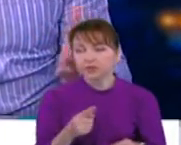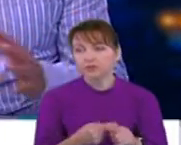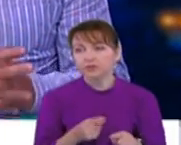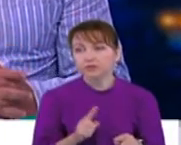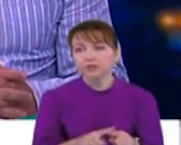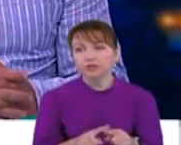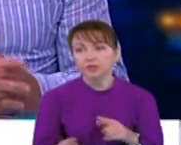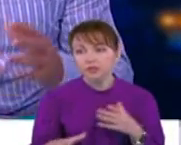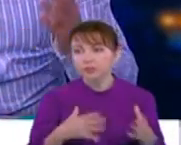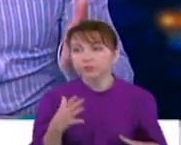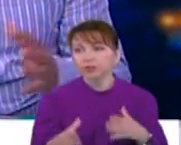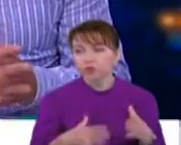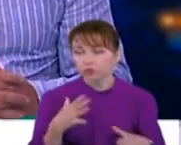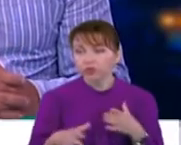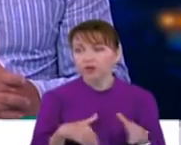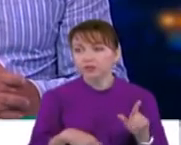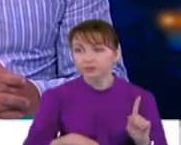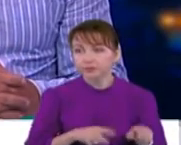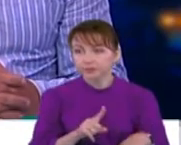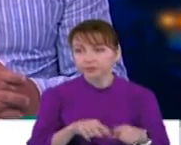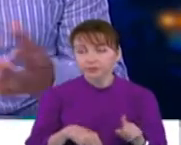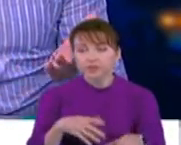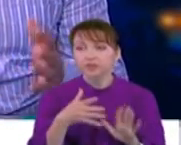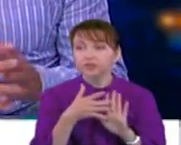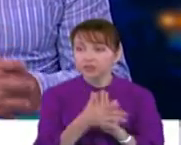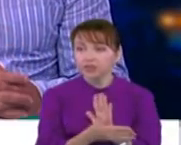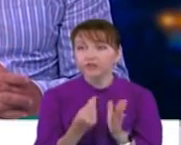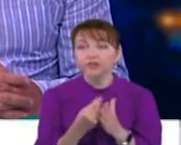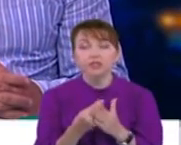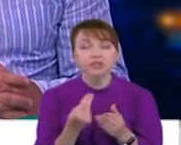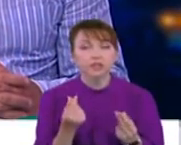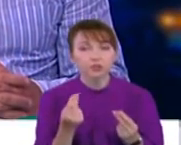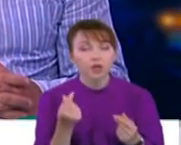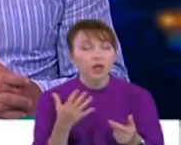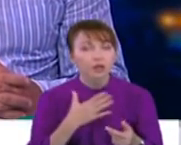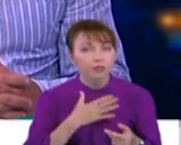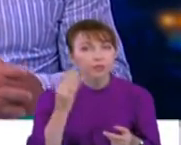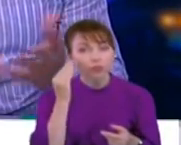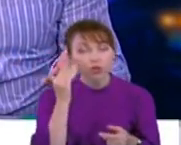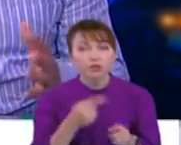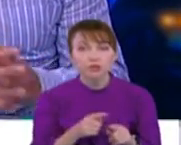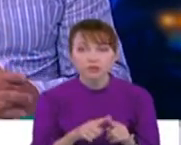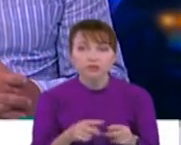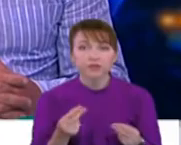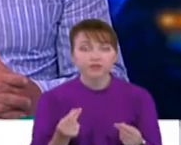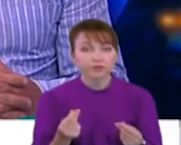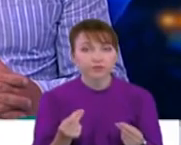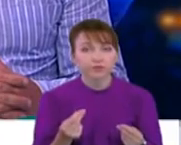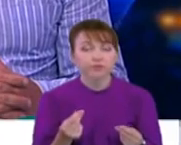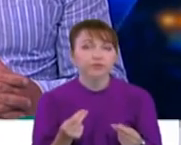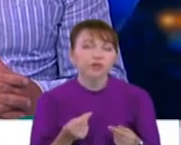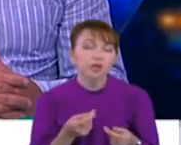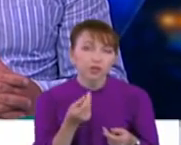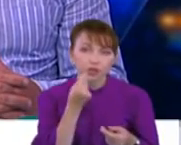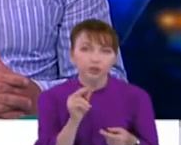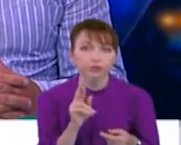це маршрування, це витрата фінансових ресурсів. І, на мій погляд, цей ресурс було б відволікання особового складу. І цей ресурс